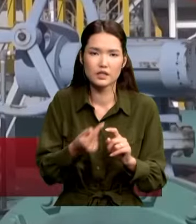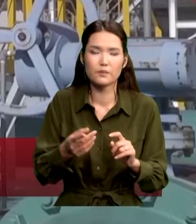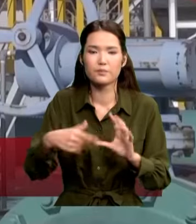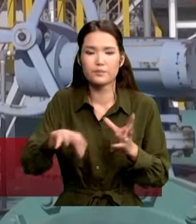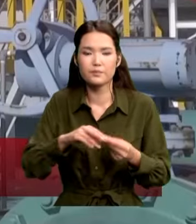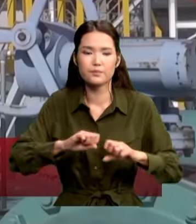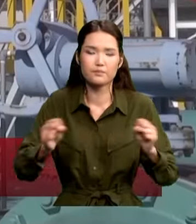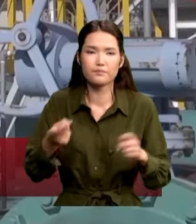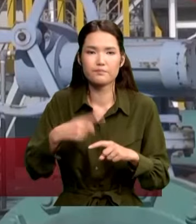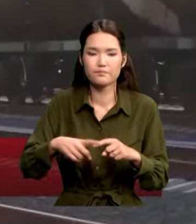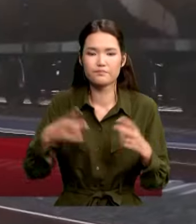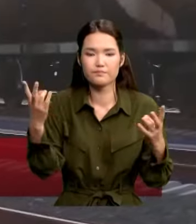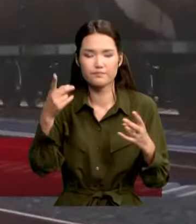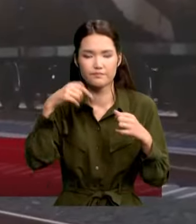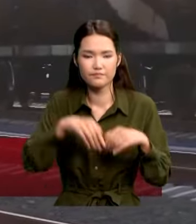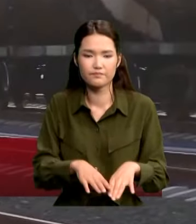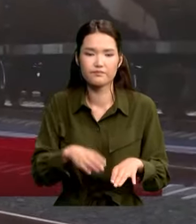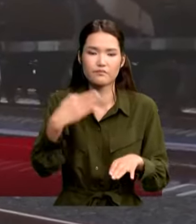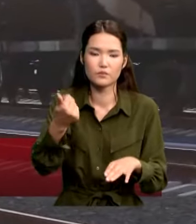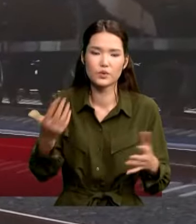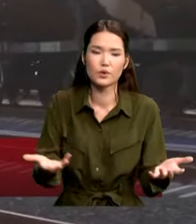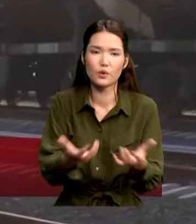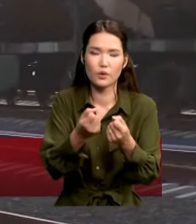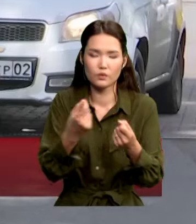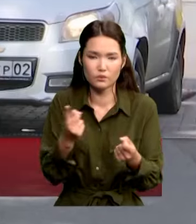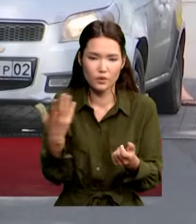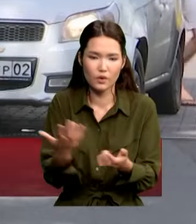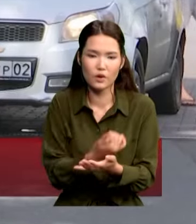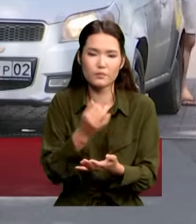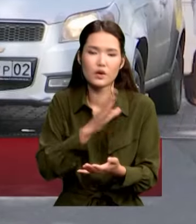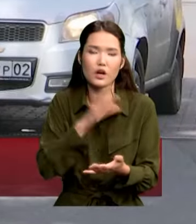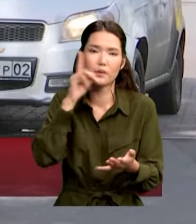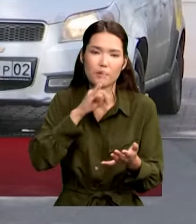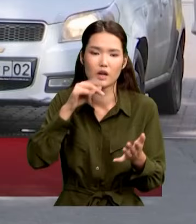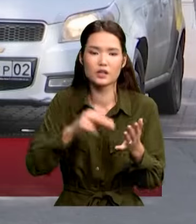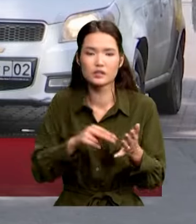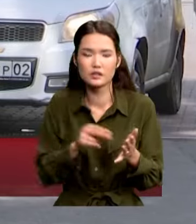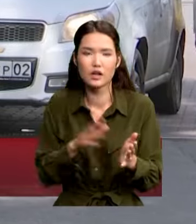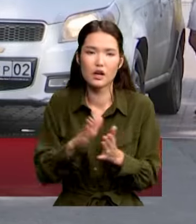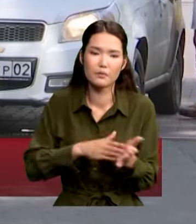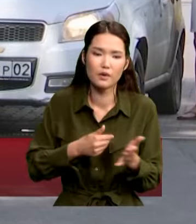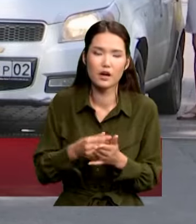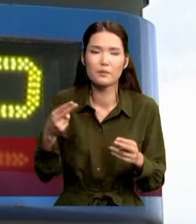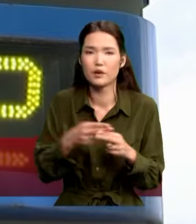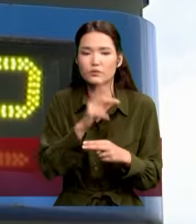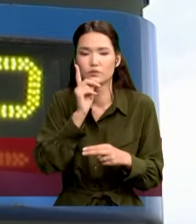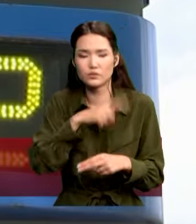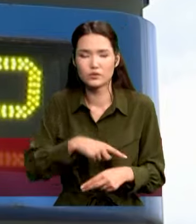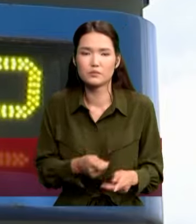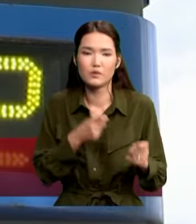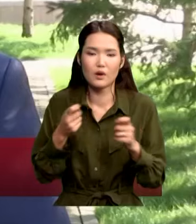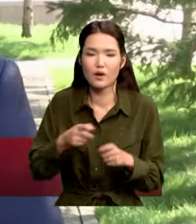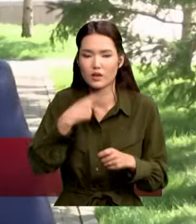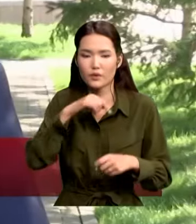айналымға жіберу керек деген ұйғарым жасаған. Үкіметтің қолдауына да ие болыпты. Ал мұнай бағасы жанар жағармай құнына әсер етпейтініне сенімді агенттік